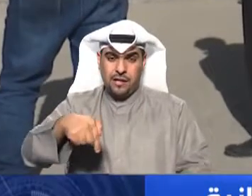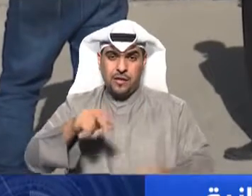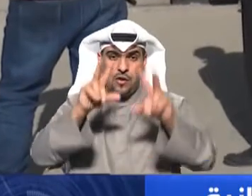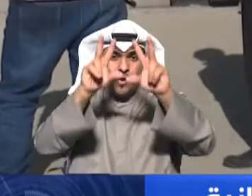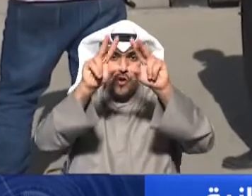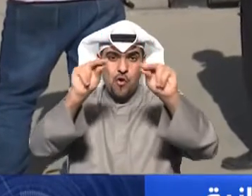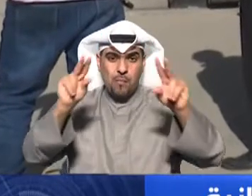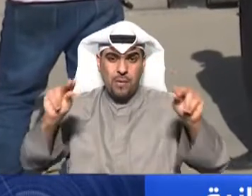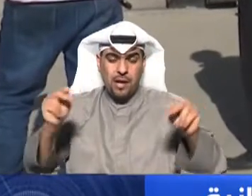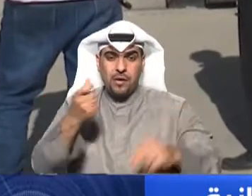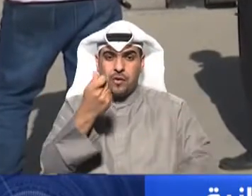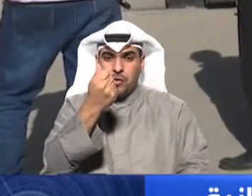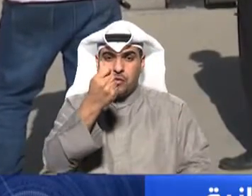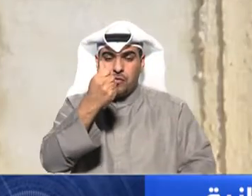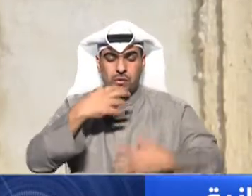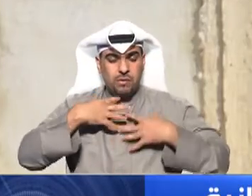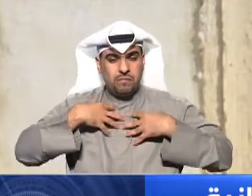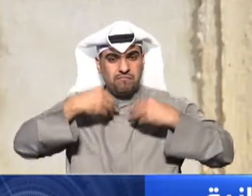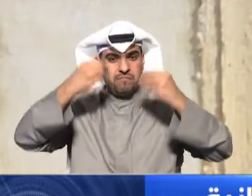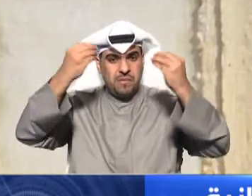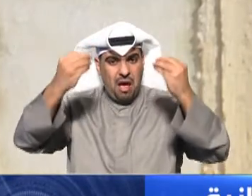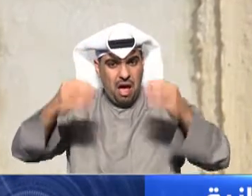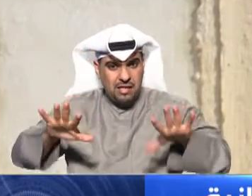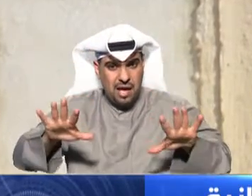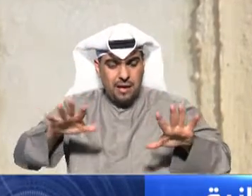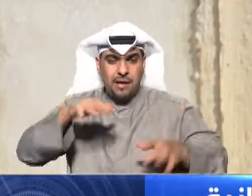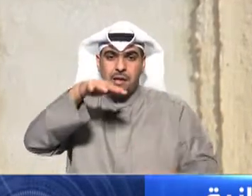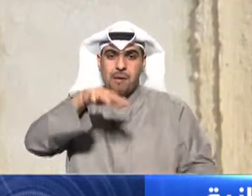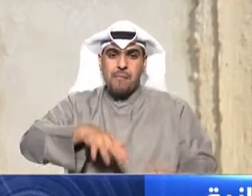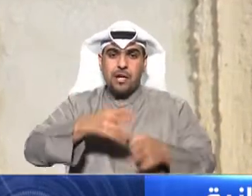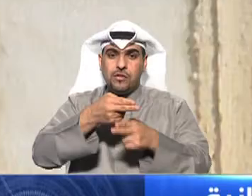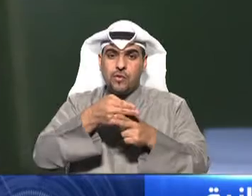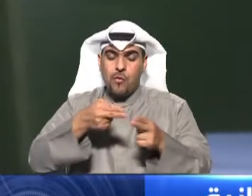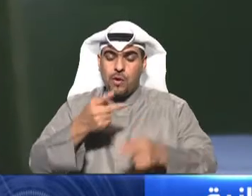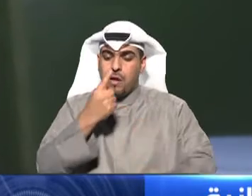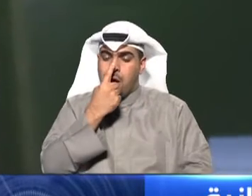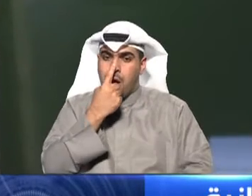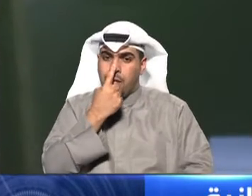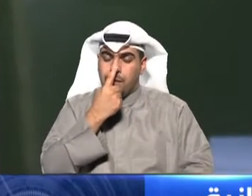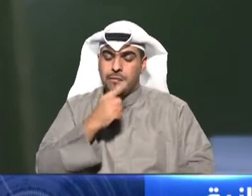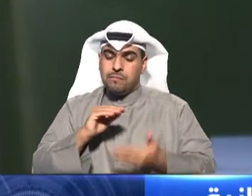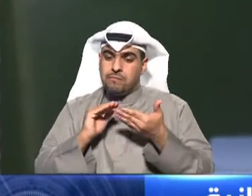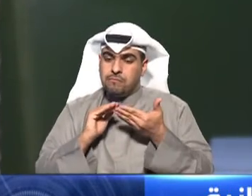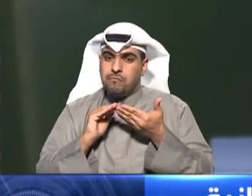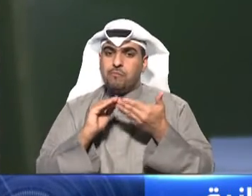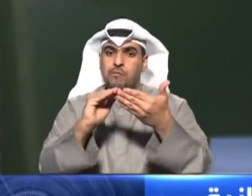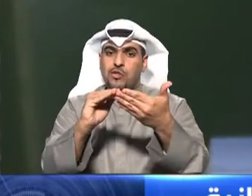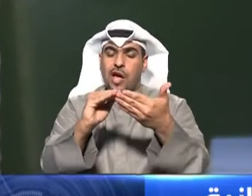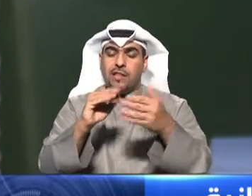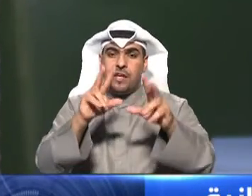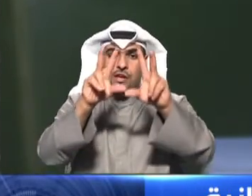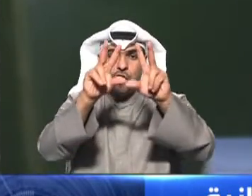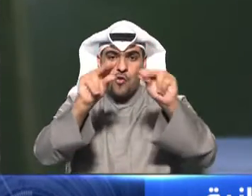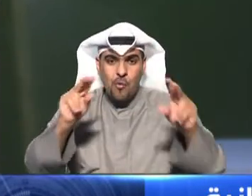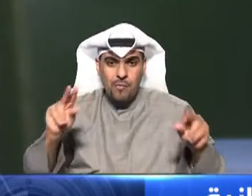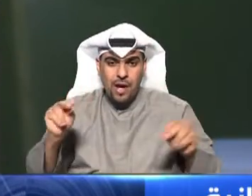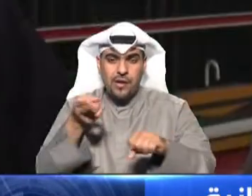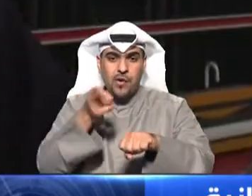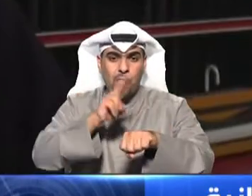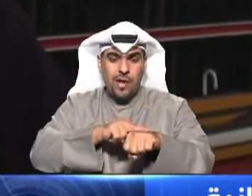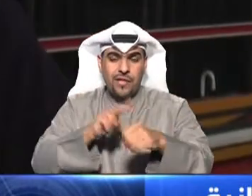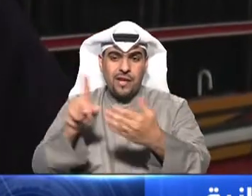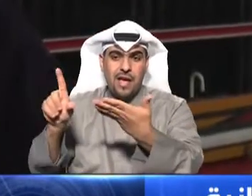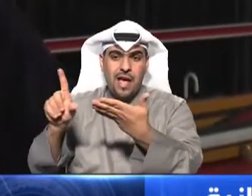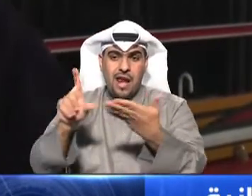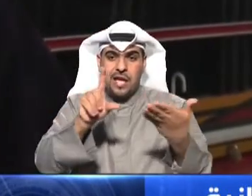الشعب اللبناني قررت أيادي الخير الكويتية للجمعية لأن تغيث المحتاجين اللبنانيين وتدعمهم إنسانيا